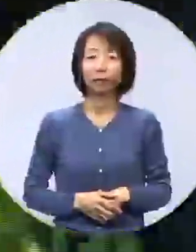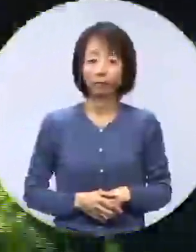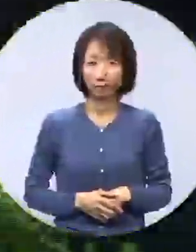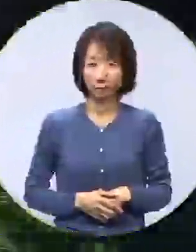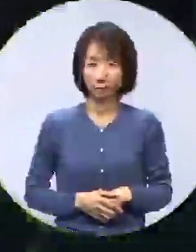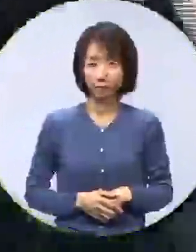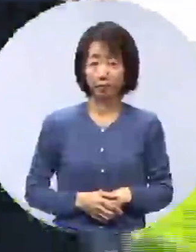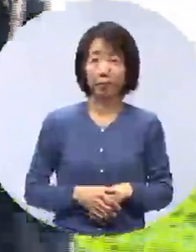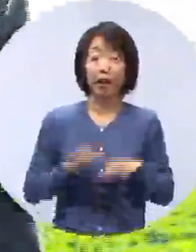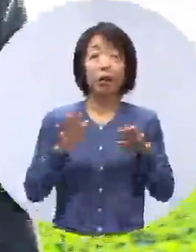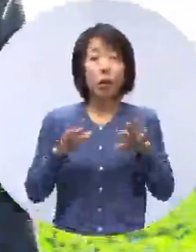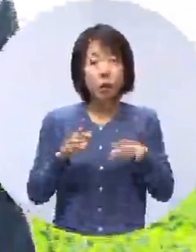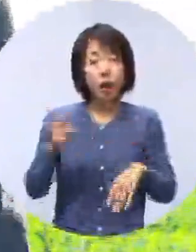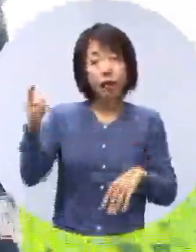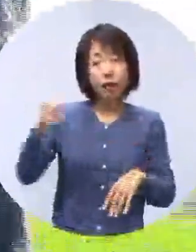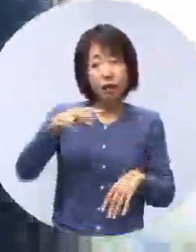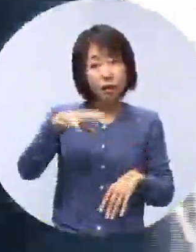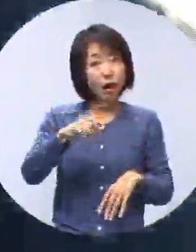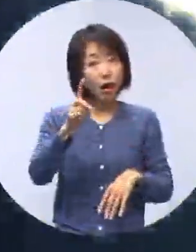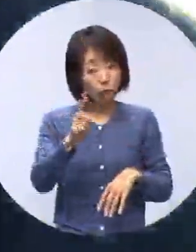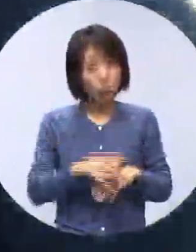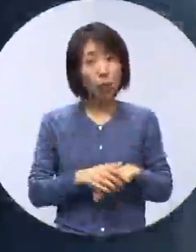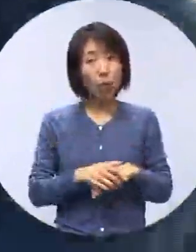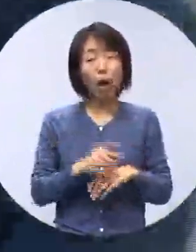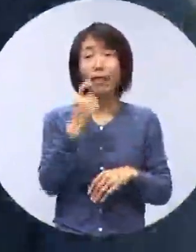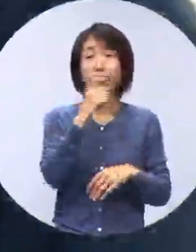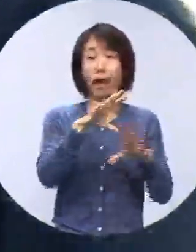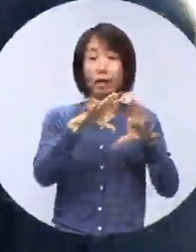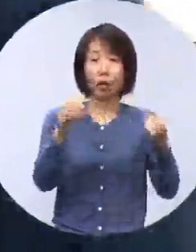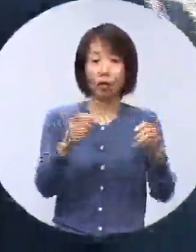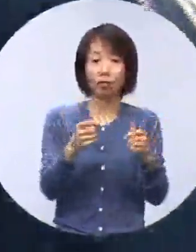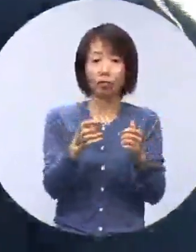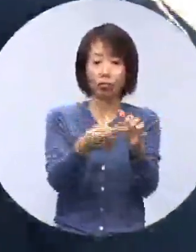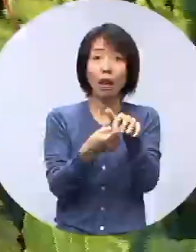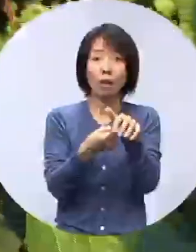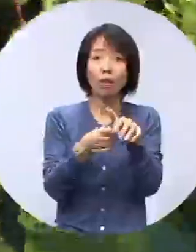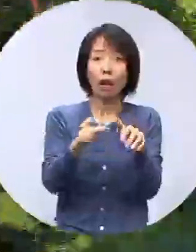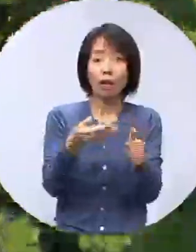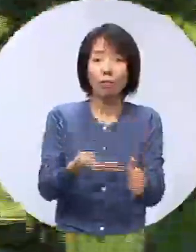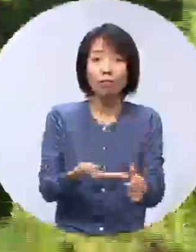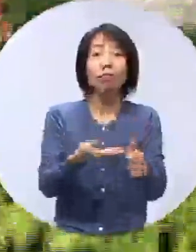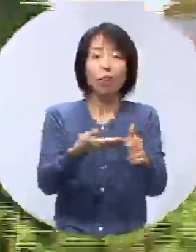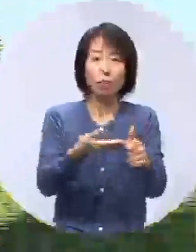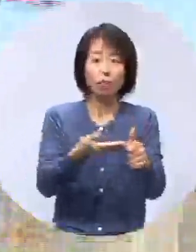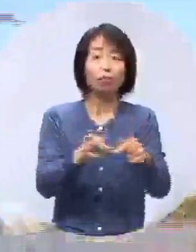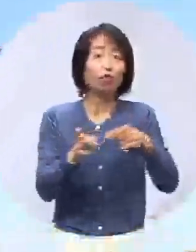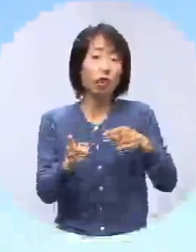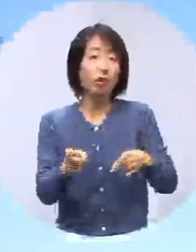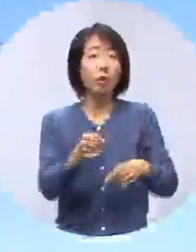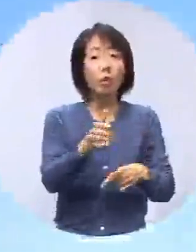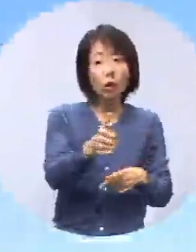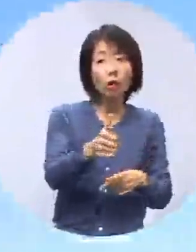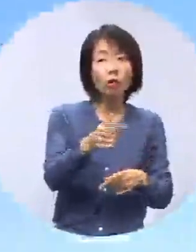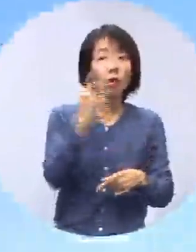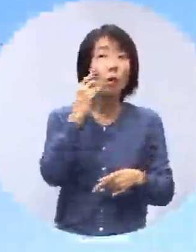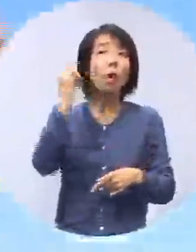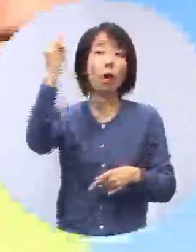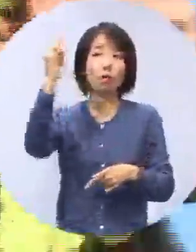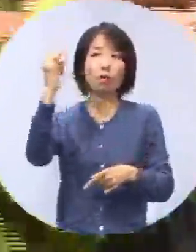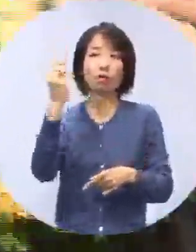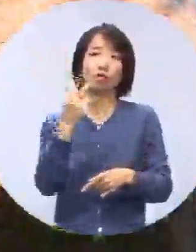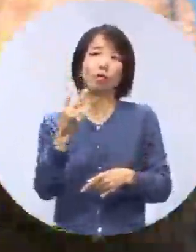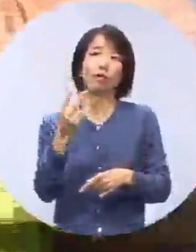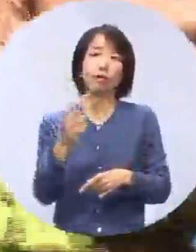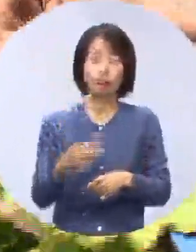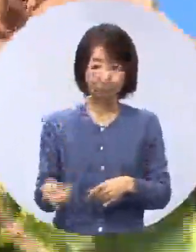ということで今回訪れたのは大根を生産している加藤秀夫さん、そして高子さんの畑です。